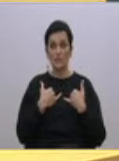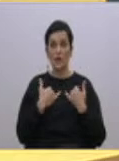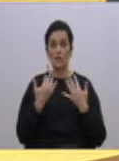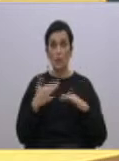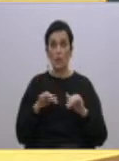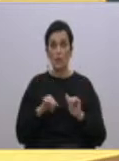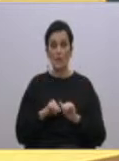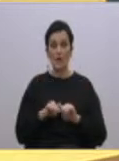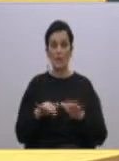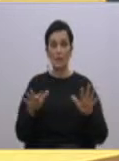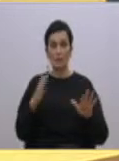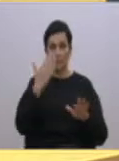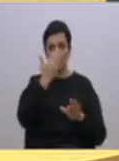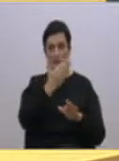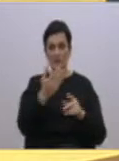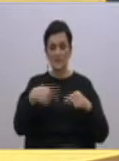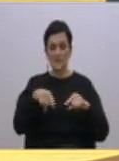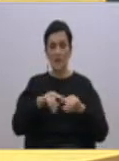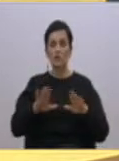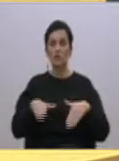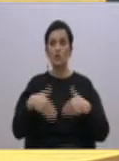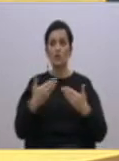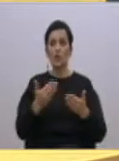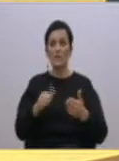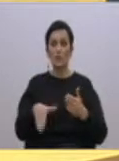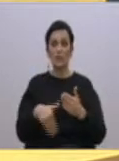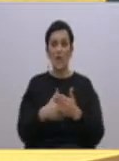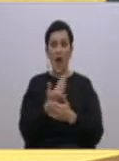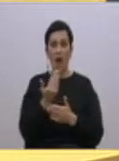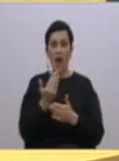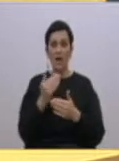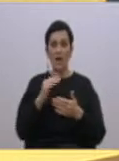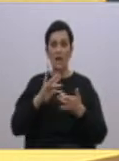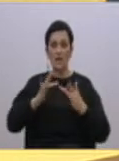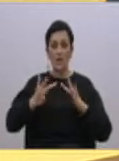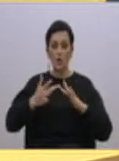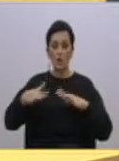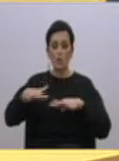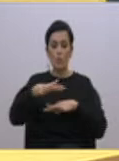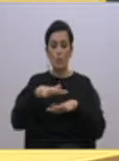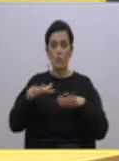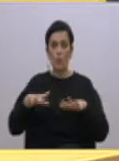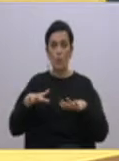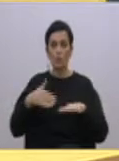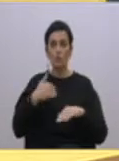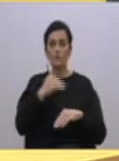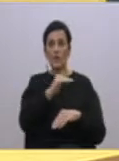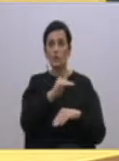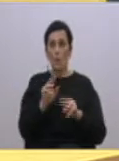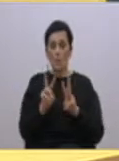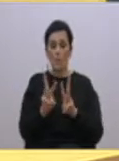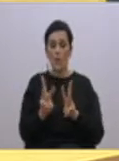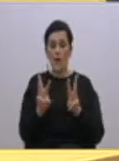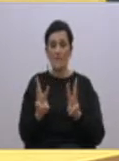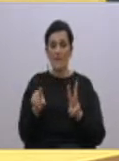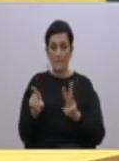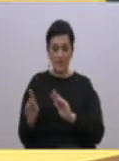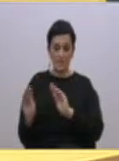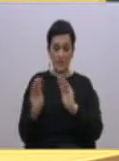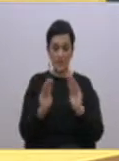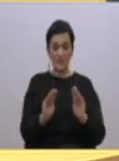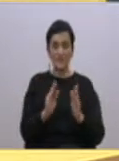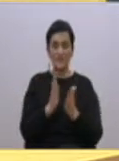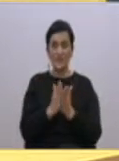გაუშვით საზოგადოებას შევთავაზეთ ახალი ინტერაქტიული პორტალი, რომელიც ჩვენს ოფიციალურ ვებგვერდზეა განთავსებული